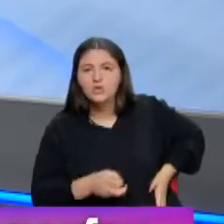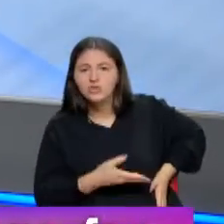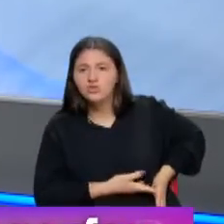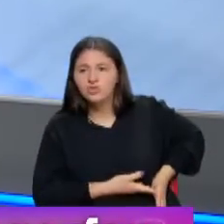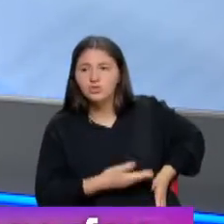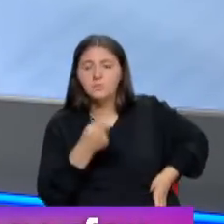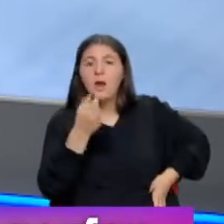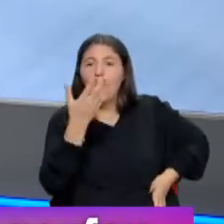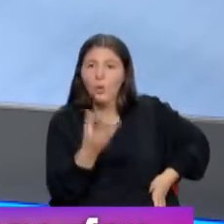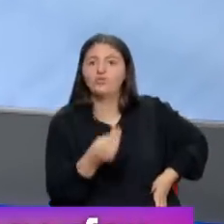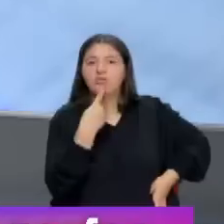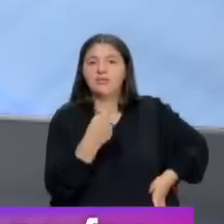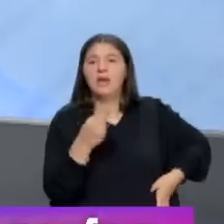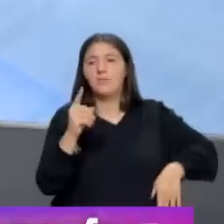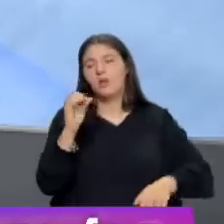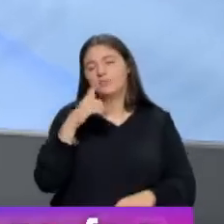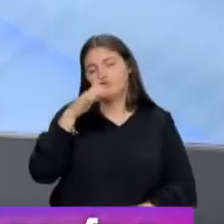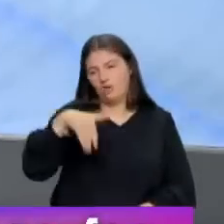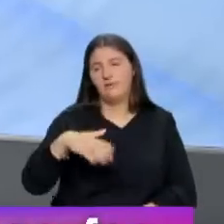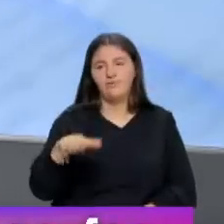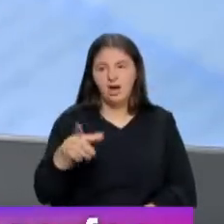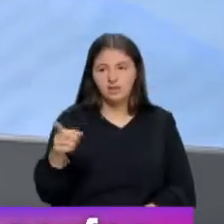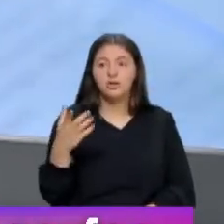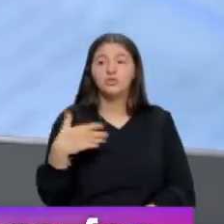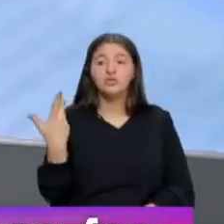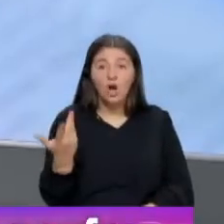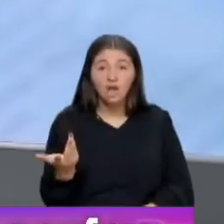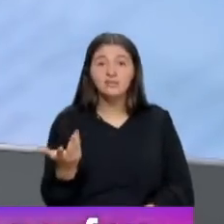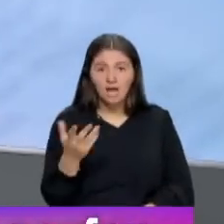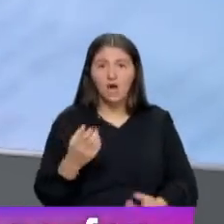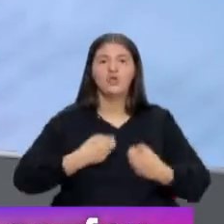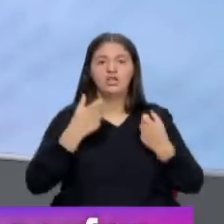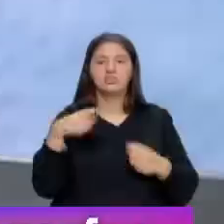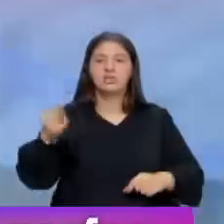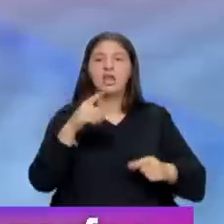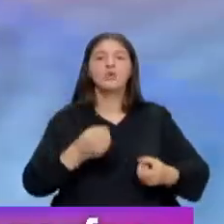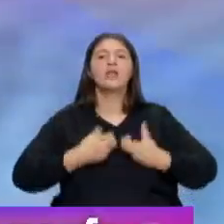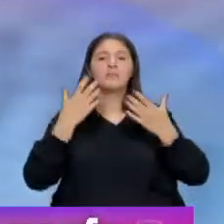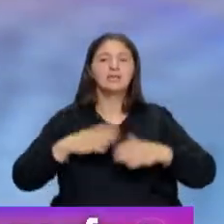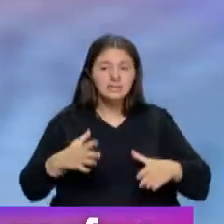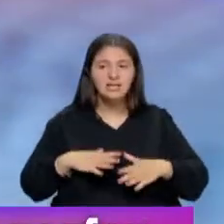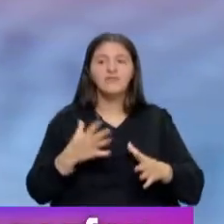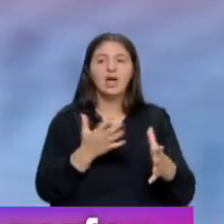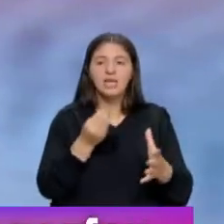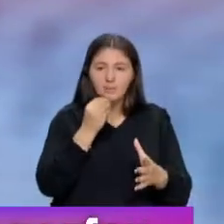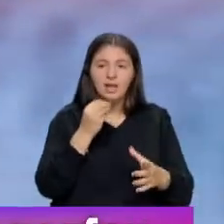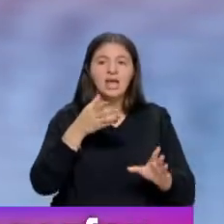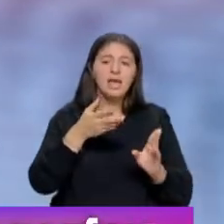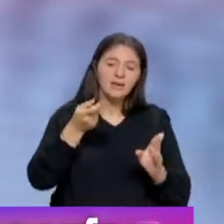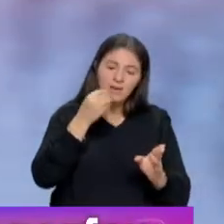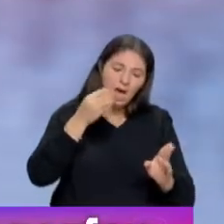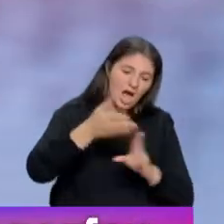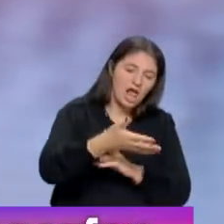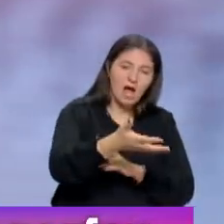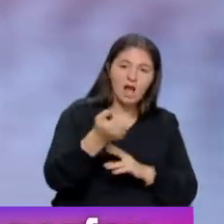ceplerinde para olsun diye böyle bir çağrısı var Aksi takdirde üreticilerimizin üretme isteği ve tüketicilerimizin gıdaya